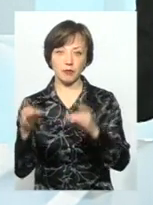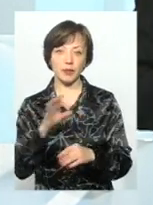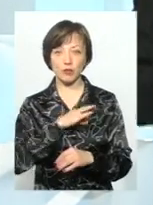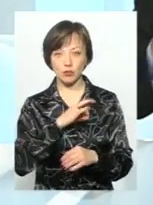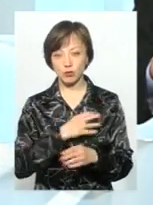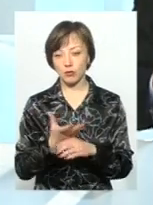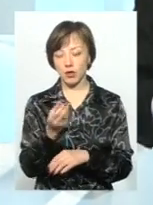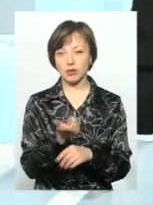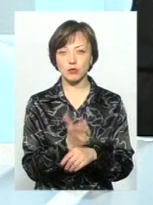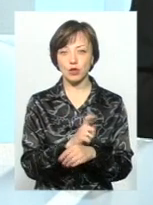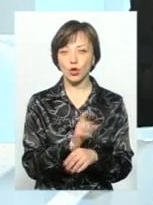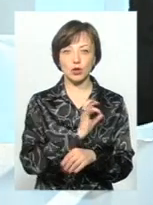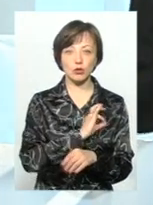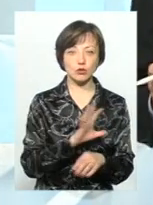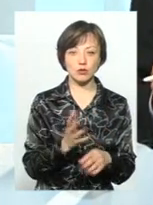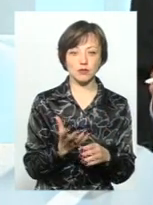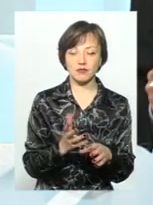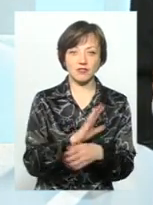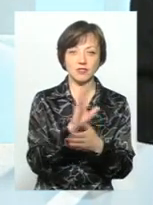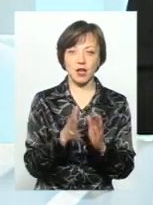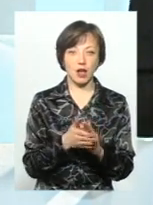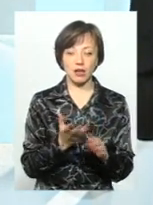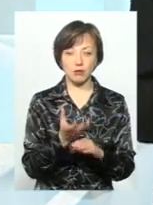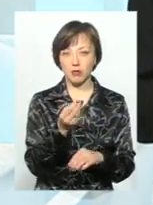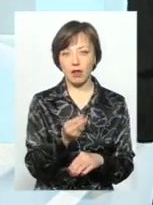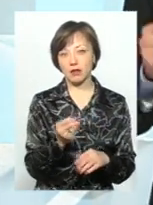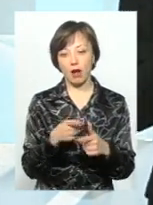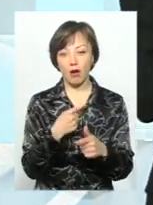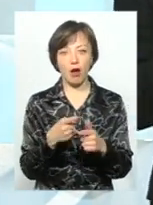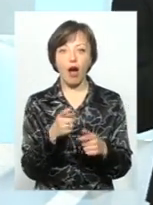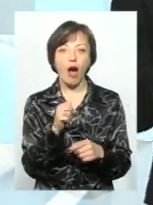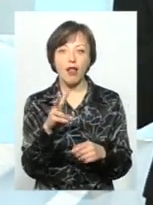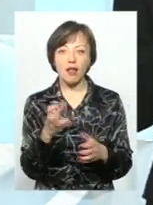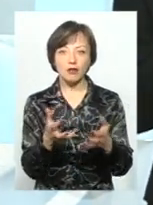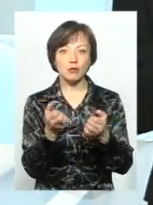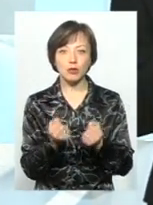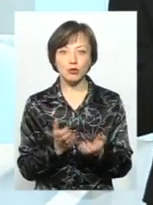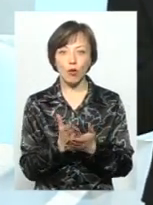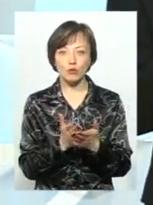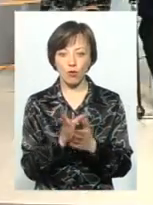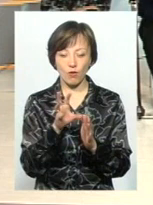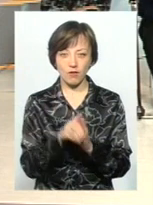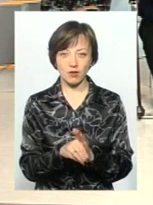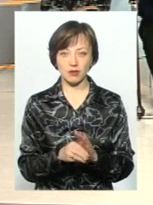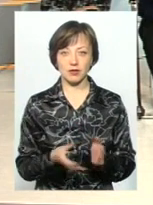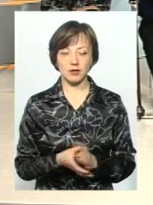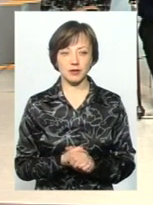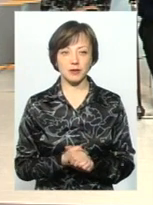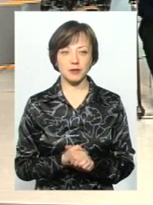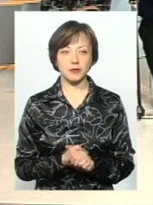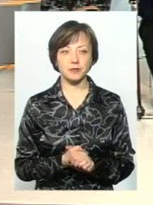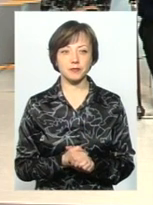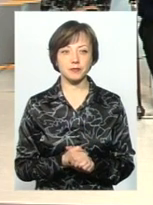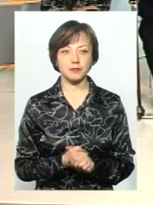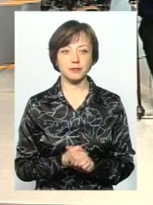користується, той платить більше. Хто не користується, той взагалі або не платить, але з них не беруть за обслуговування мережі, це вже включено. тариф? Питання стоїть в